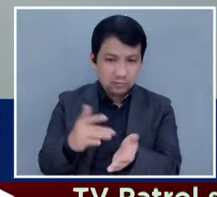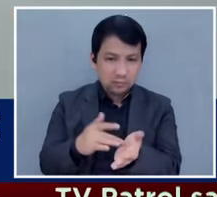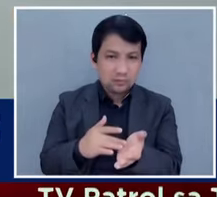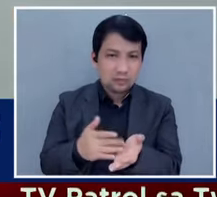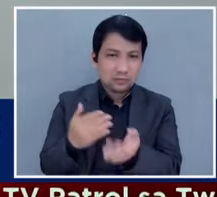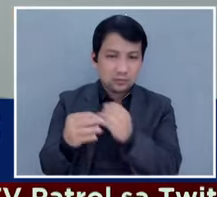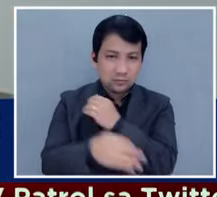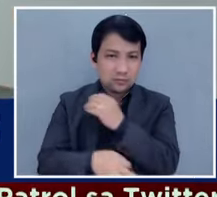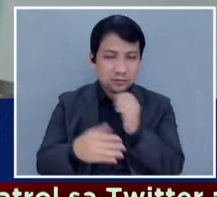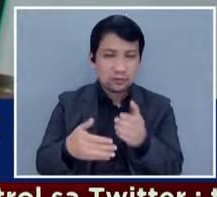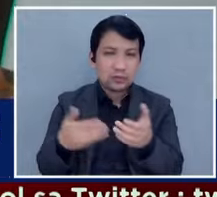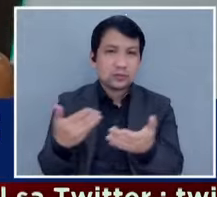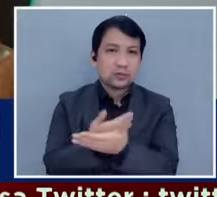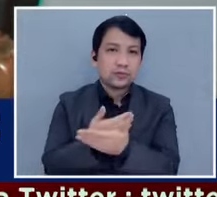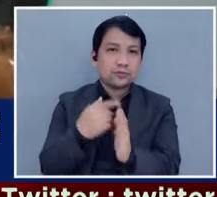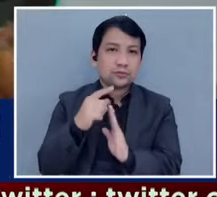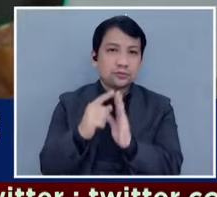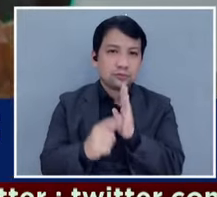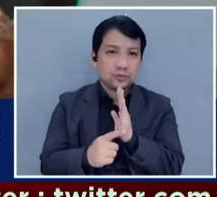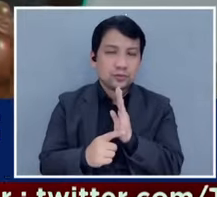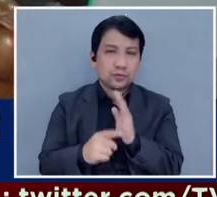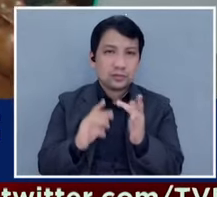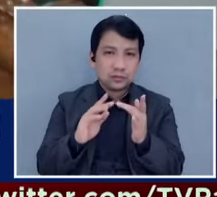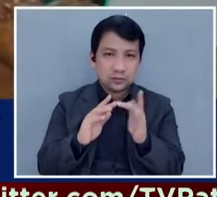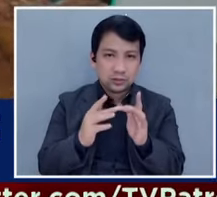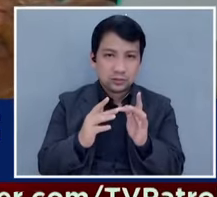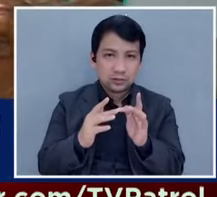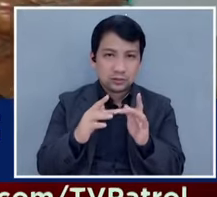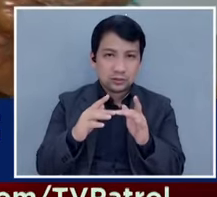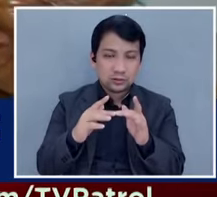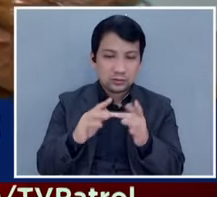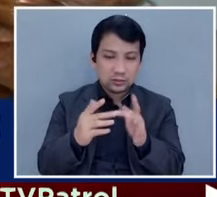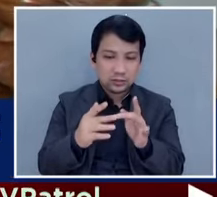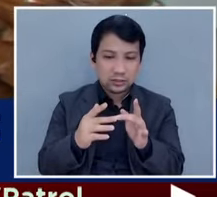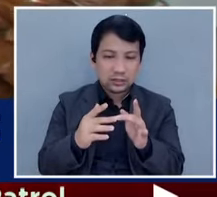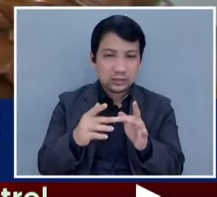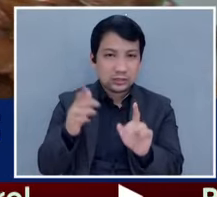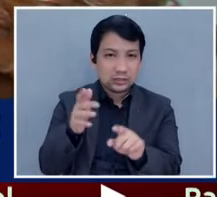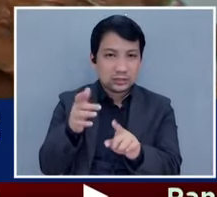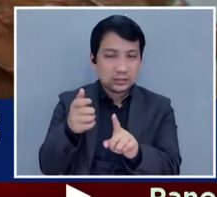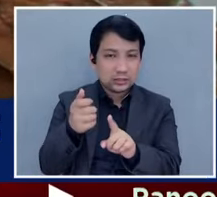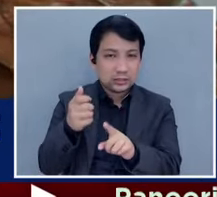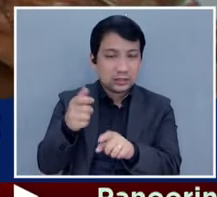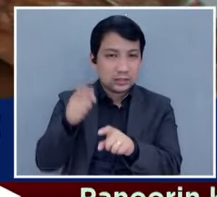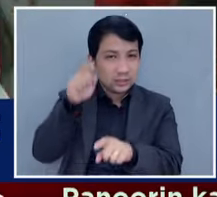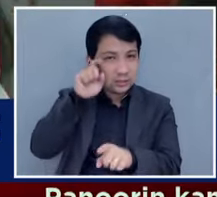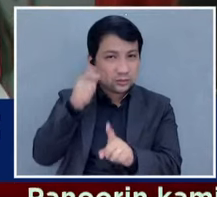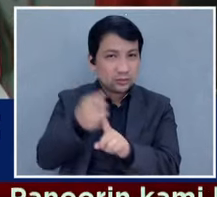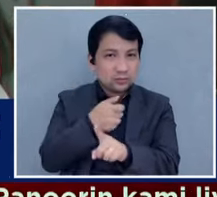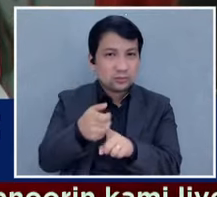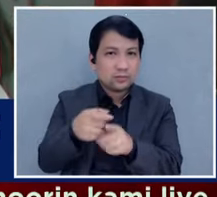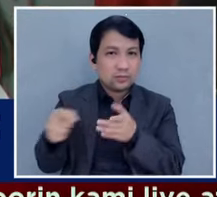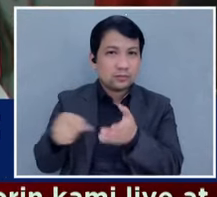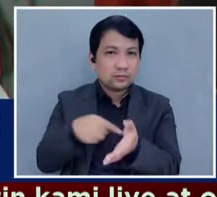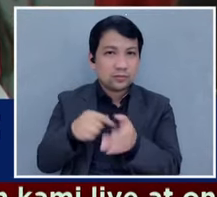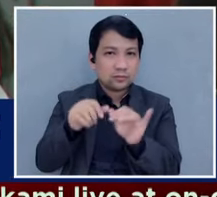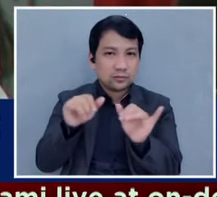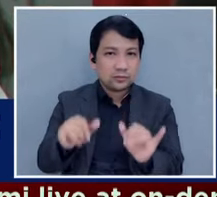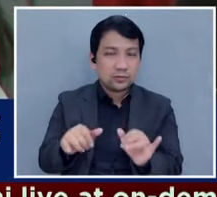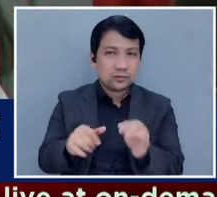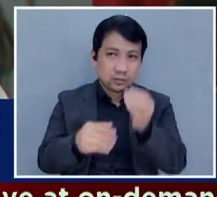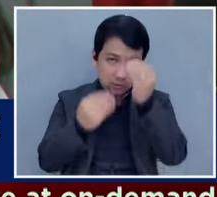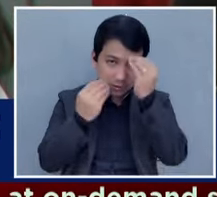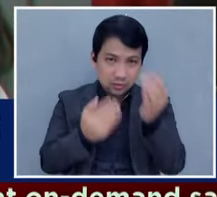Sa bagong batas laban sa online sexual abuse, obligado ang mga online platform at payment system na isumbong ang mga